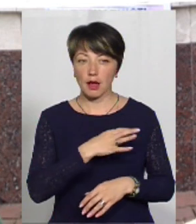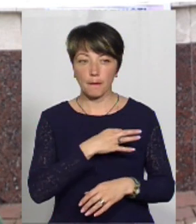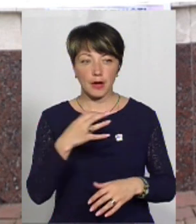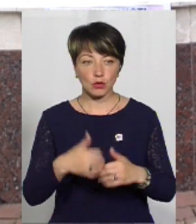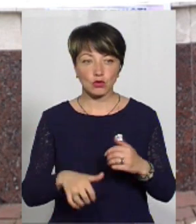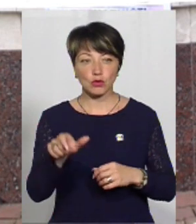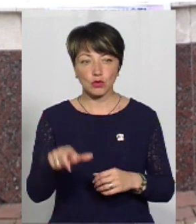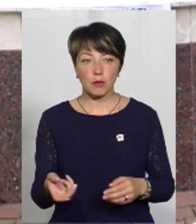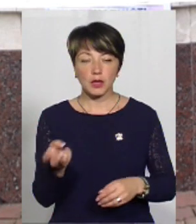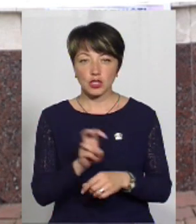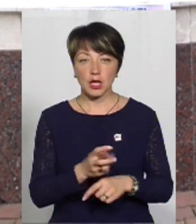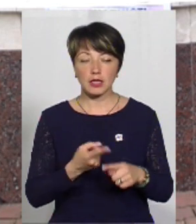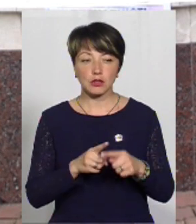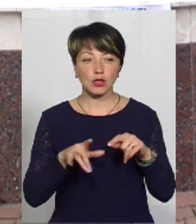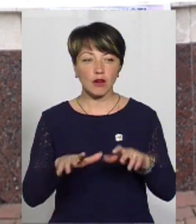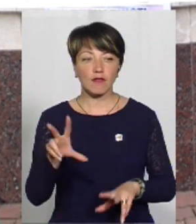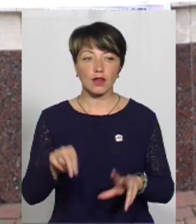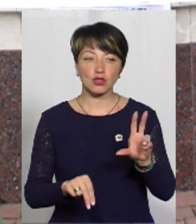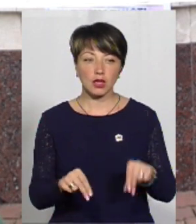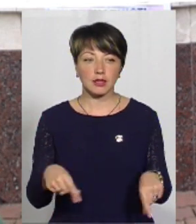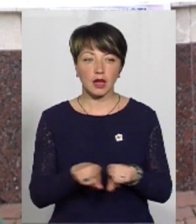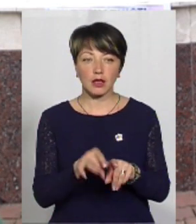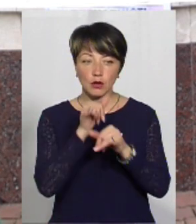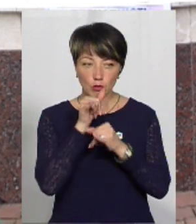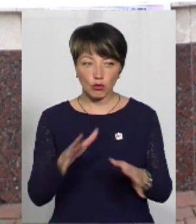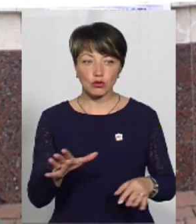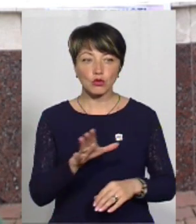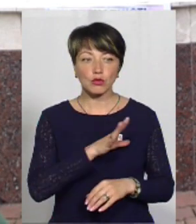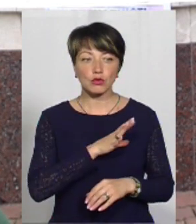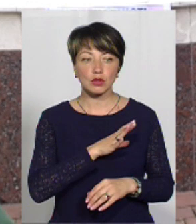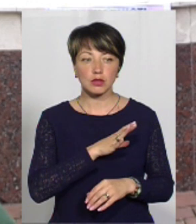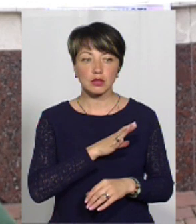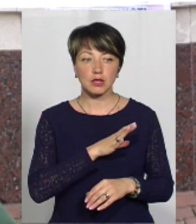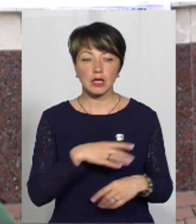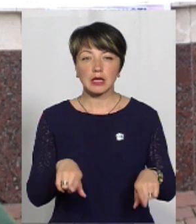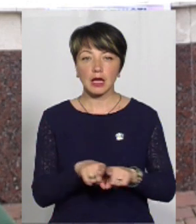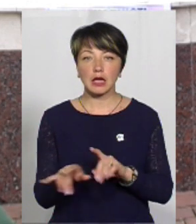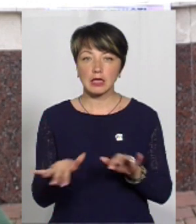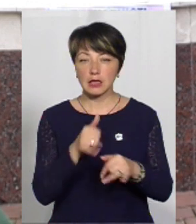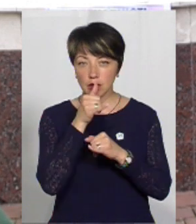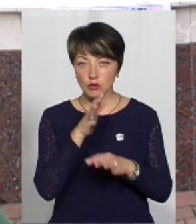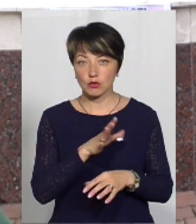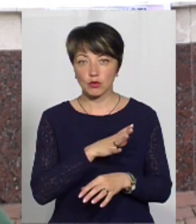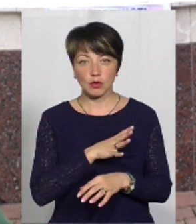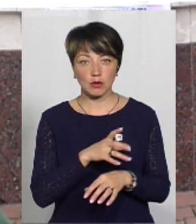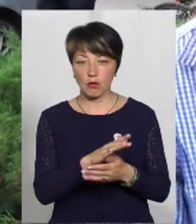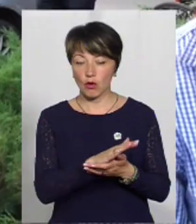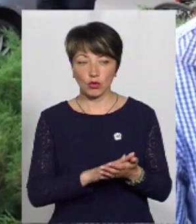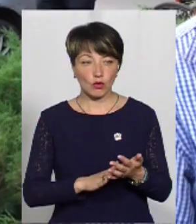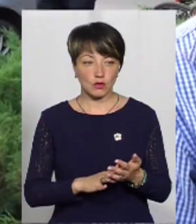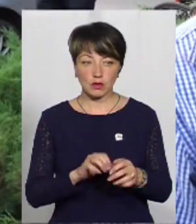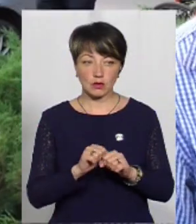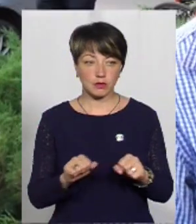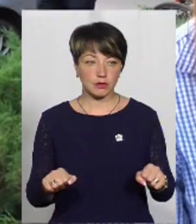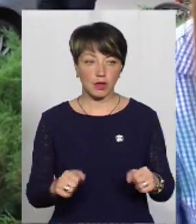особою, тому прийшла на дану акцію і вважаю, що таке не може бути ну, такі дії не можуть бути і не може таке продовжуватись.